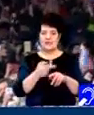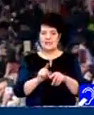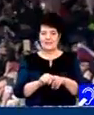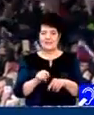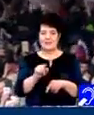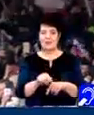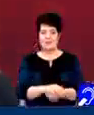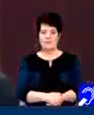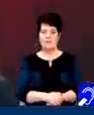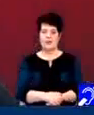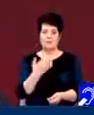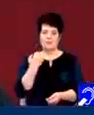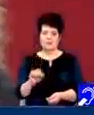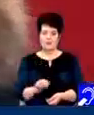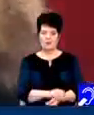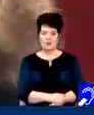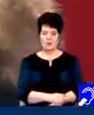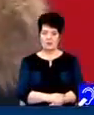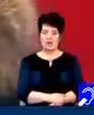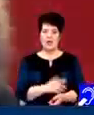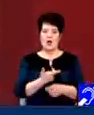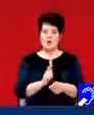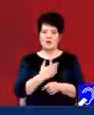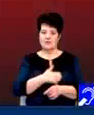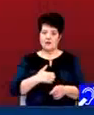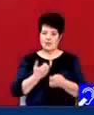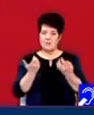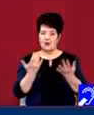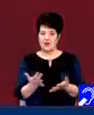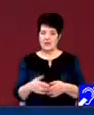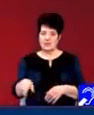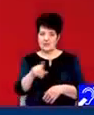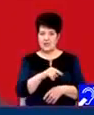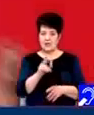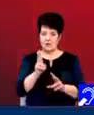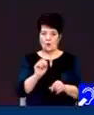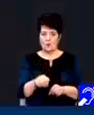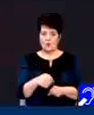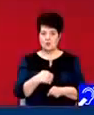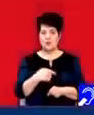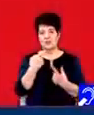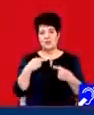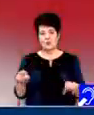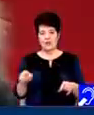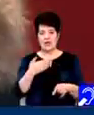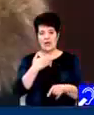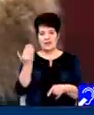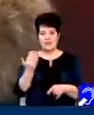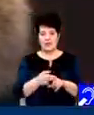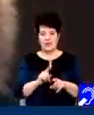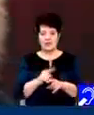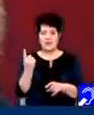scrutinul prezidențial. Очень важно привлечь на свою сторону и тех, кто мог голосовать за других кандидатов. Нам